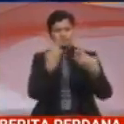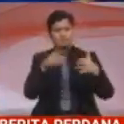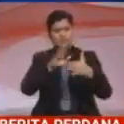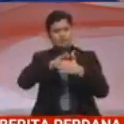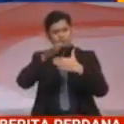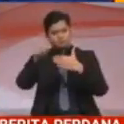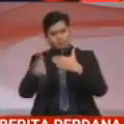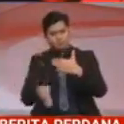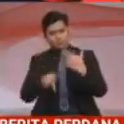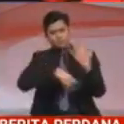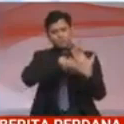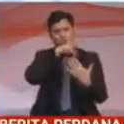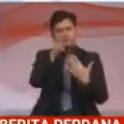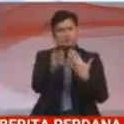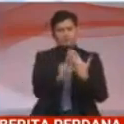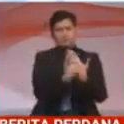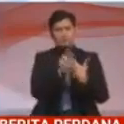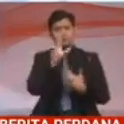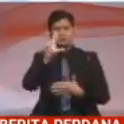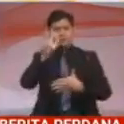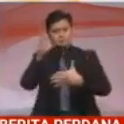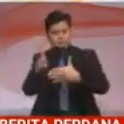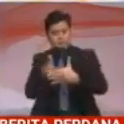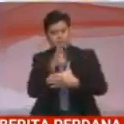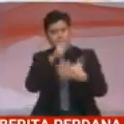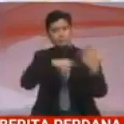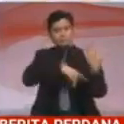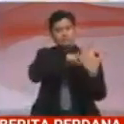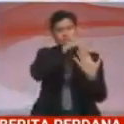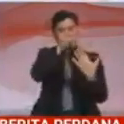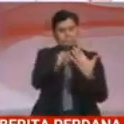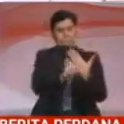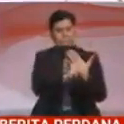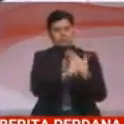program yang diadakan selama 3 bulan. Program dikendalikan IPTA